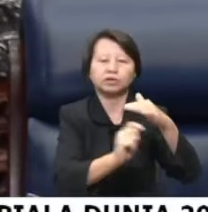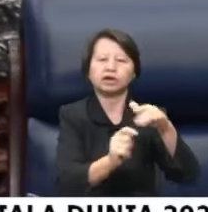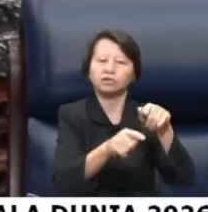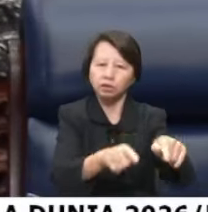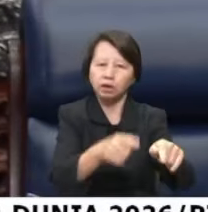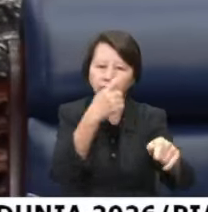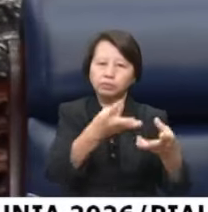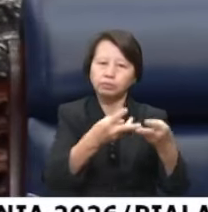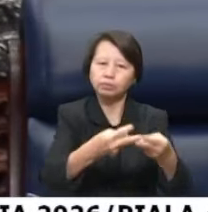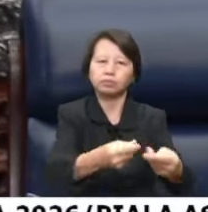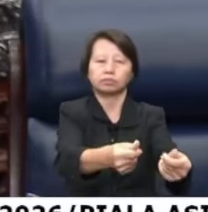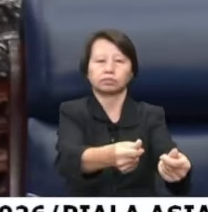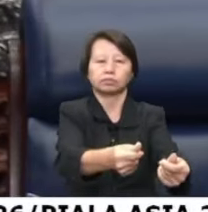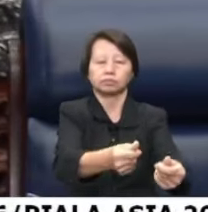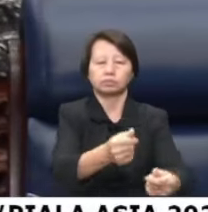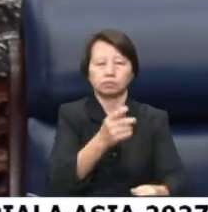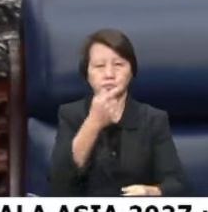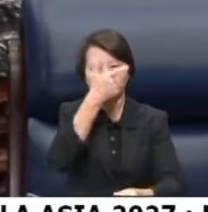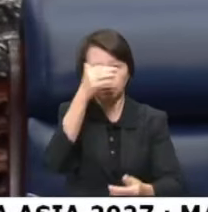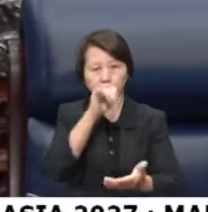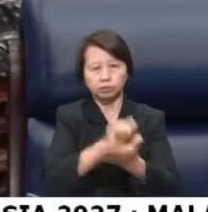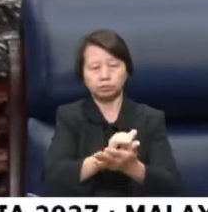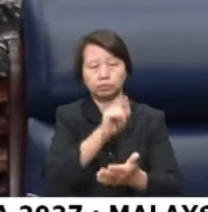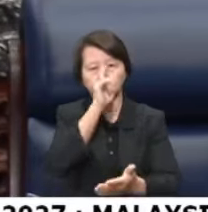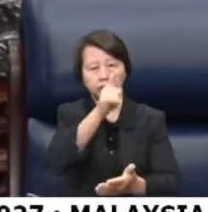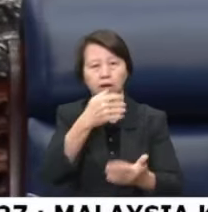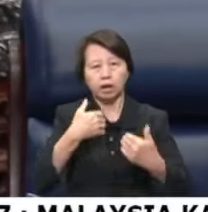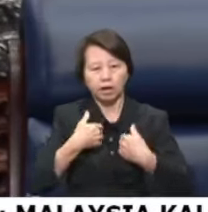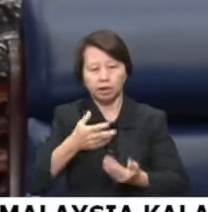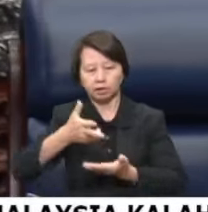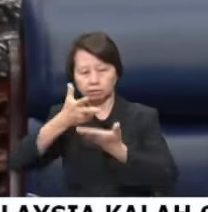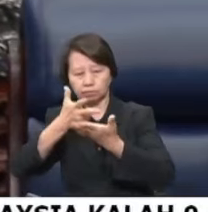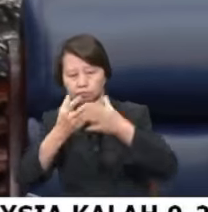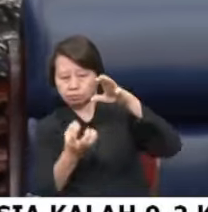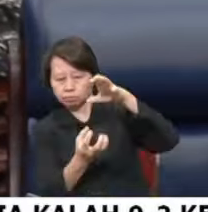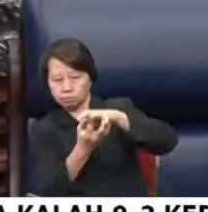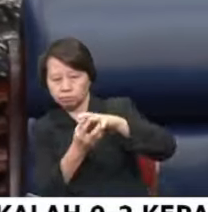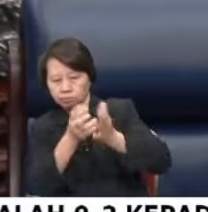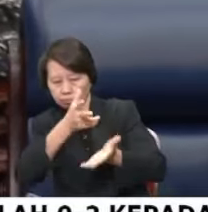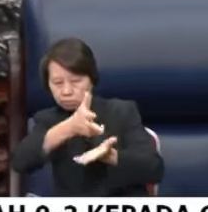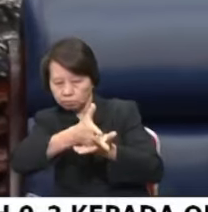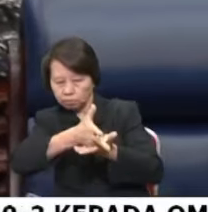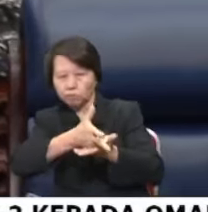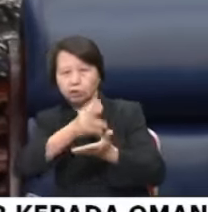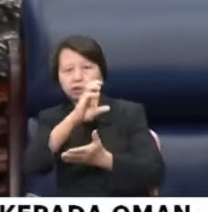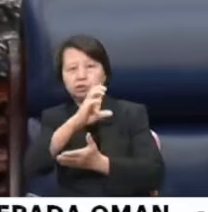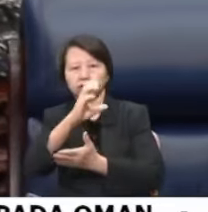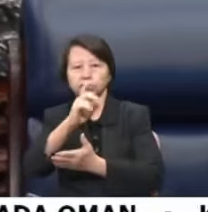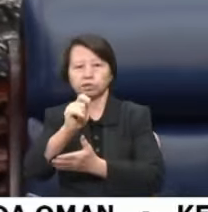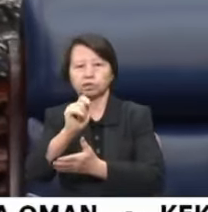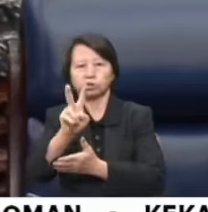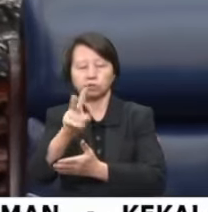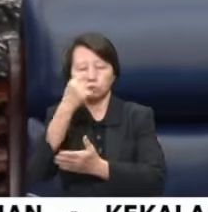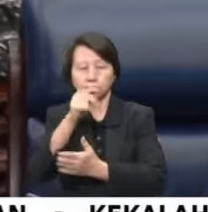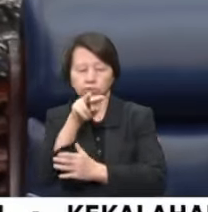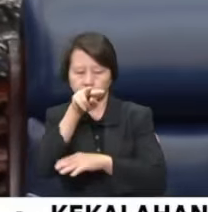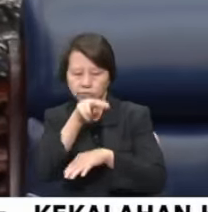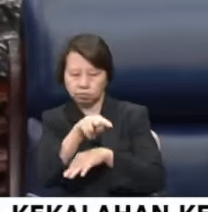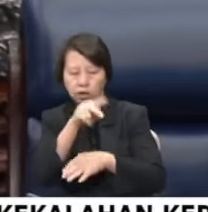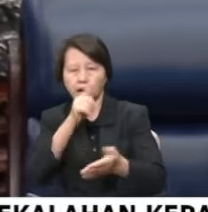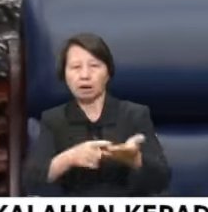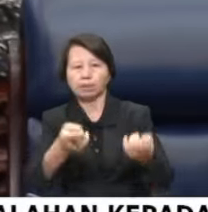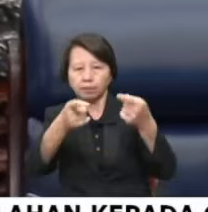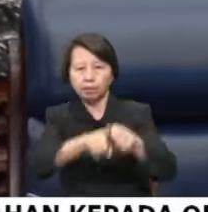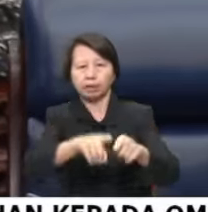itu kita pastikan juga adanya CCTV bagi membolehkan kita memonitor dengan izin apa berlaku